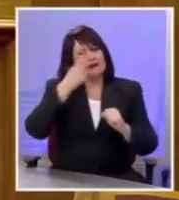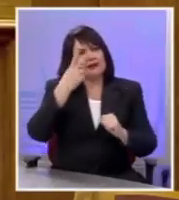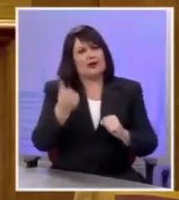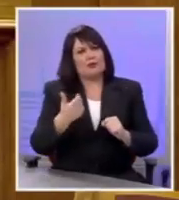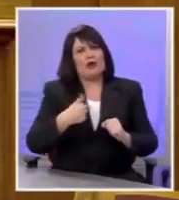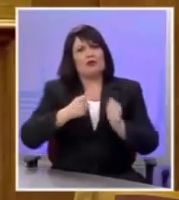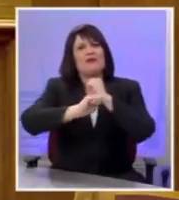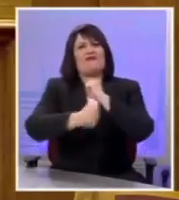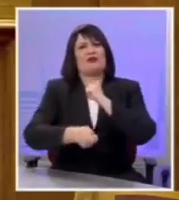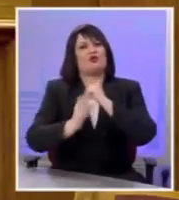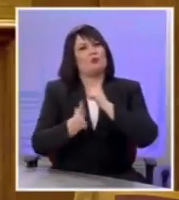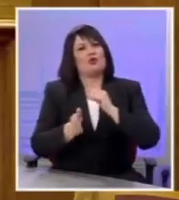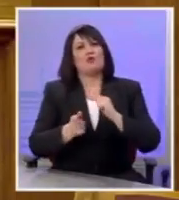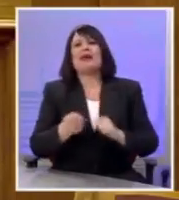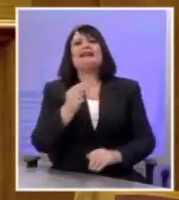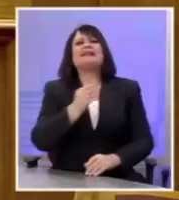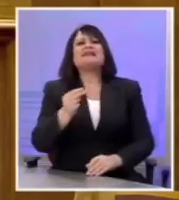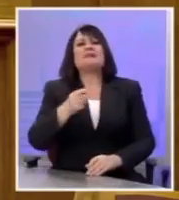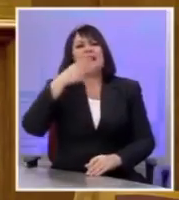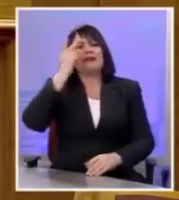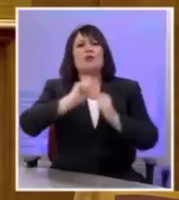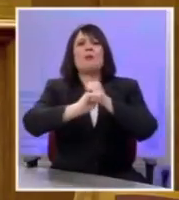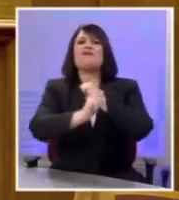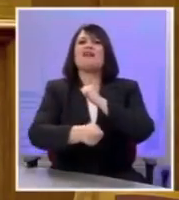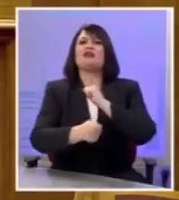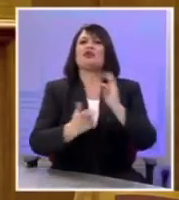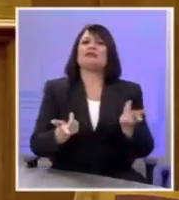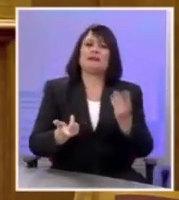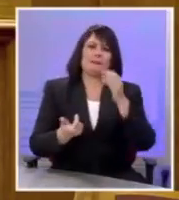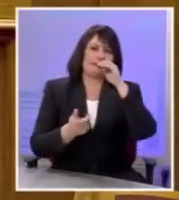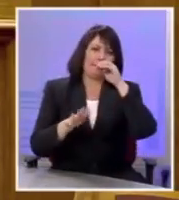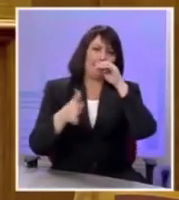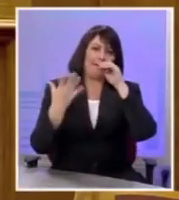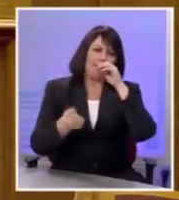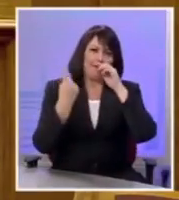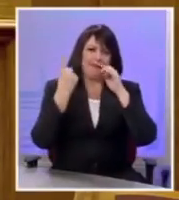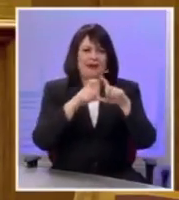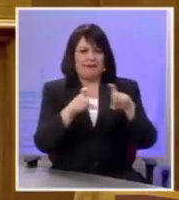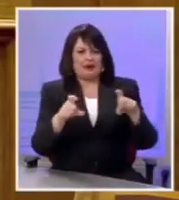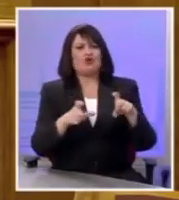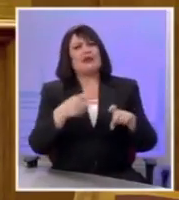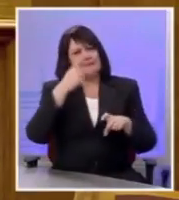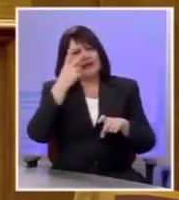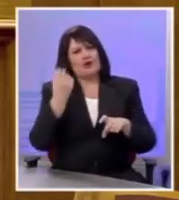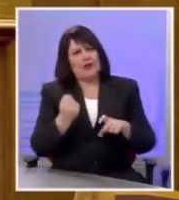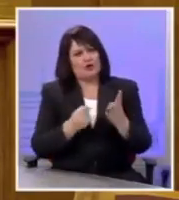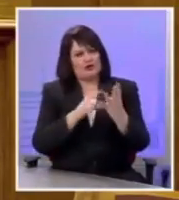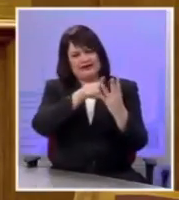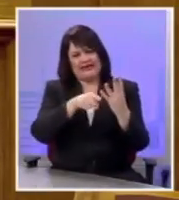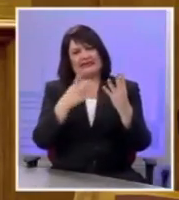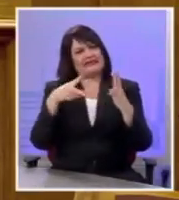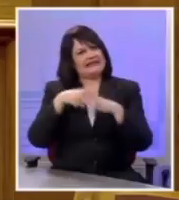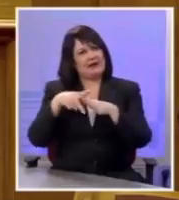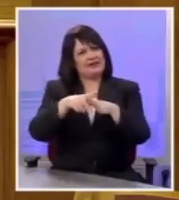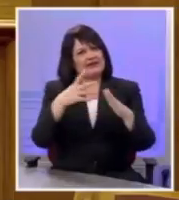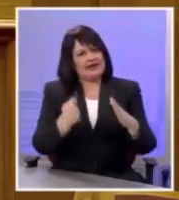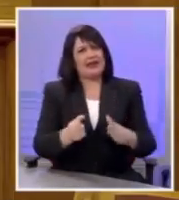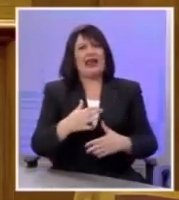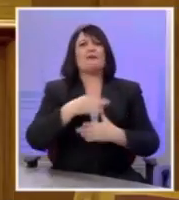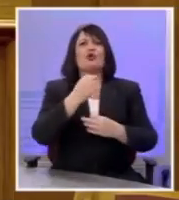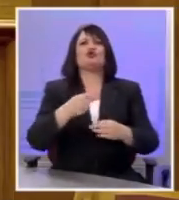του βέτο. Τι είναι αυτό το δικαίωμα το βέτο που μπορεί να το έχεις και με μία μετοχή και το έχουμε και στις τέσσερες? Είναι ότι ο πρόσωπος του